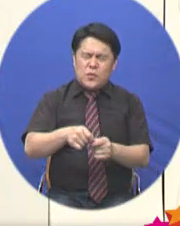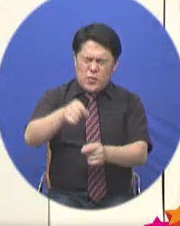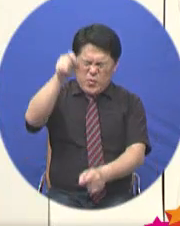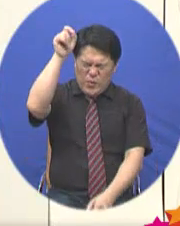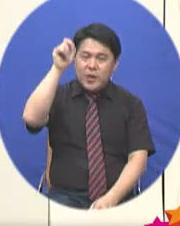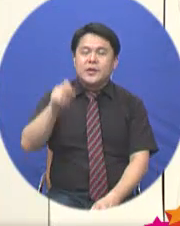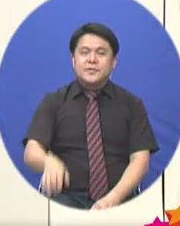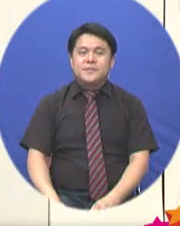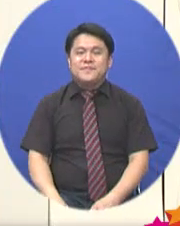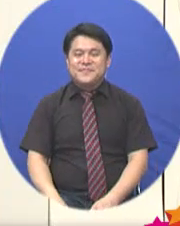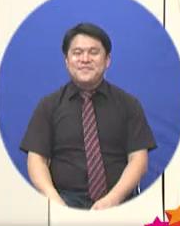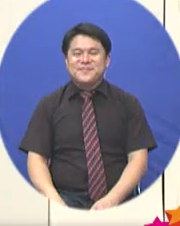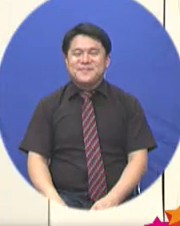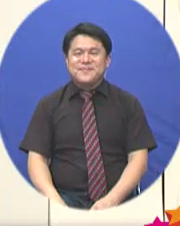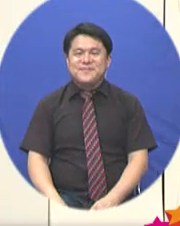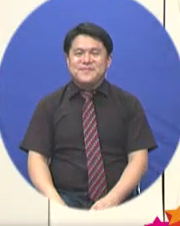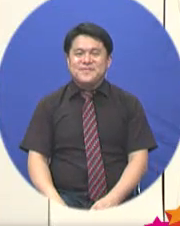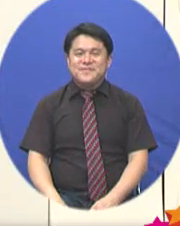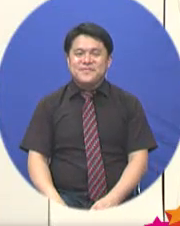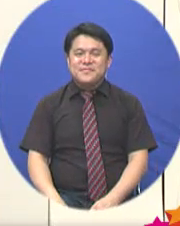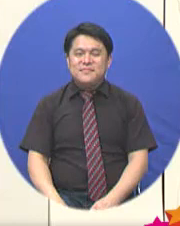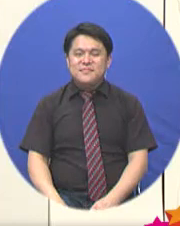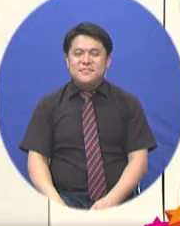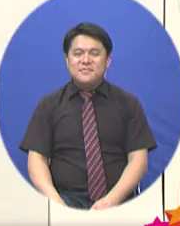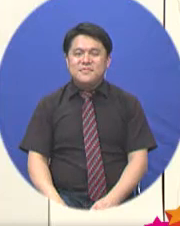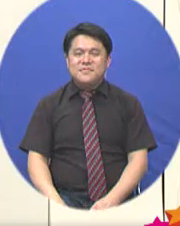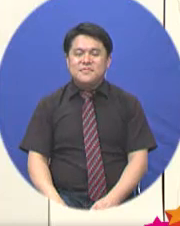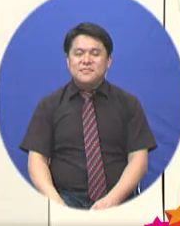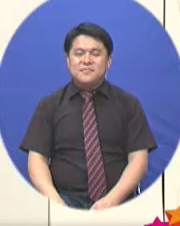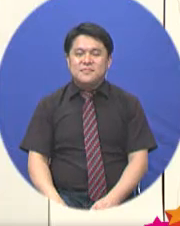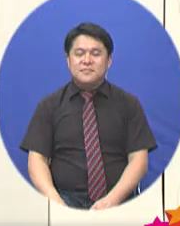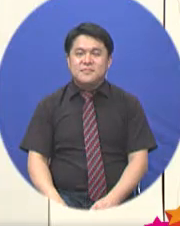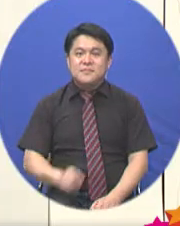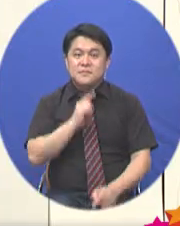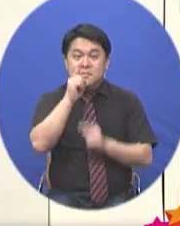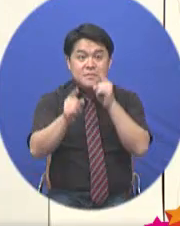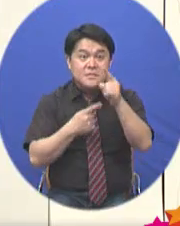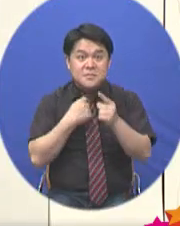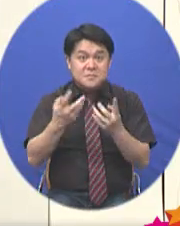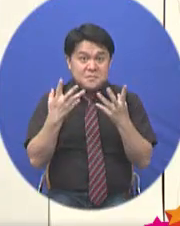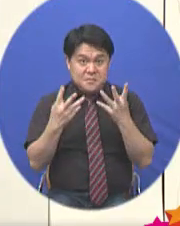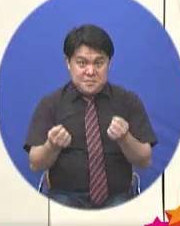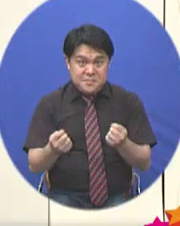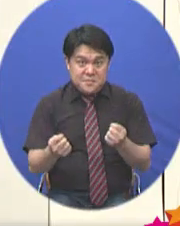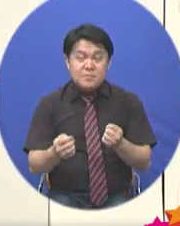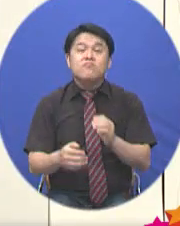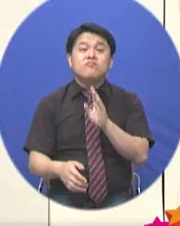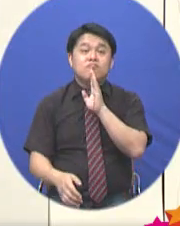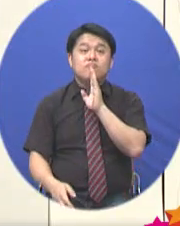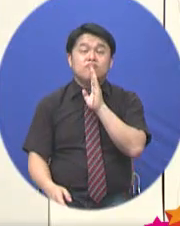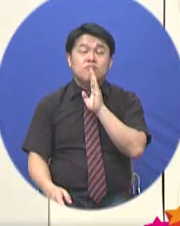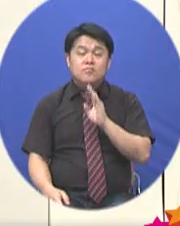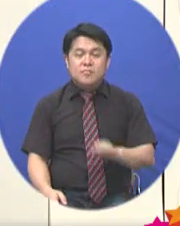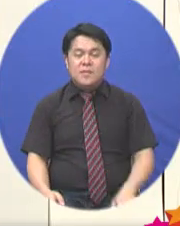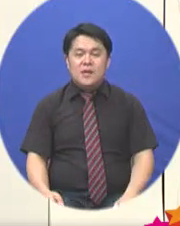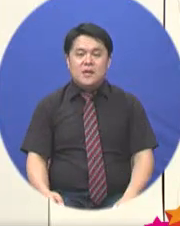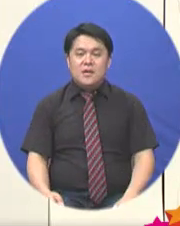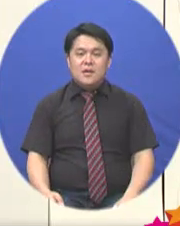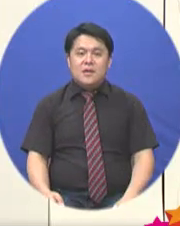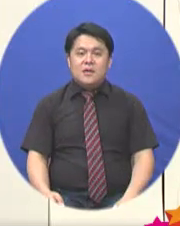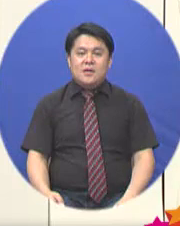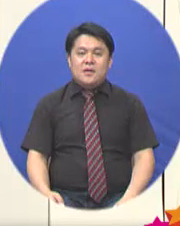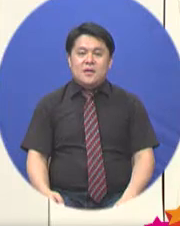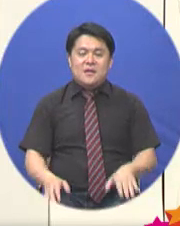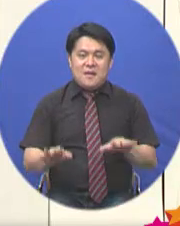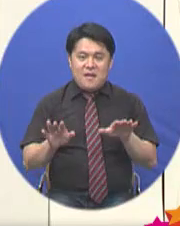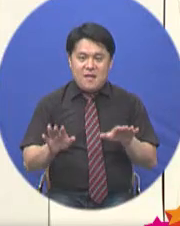오래됐어요. 오래됐어요? 네. 아, 이렇게 신청도 많이 해보셨어요? 네. 노래? 네. 아이고, 그러셨구나. 그러면